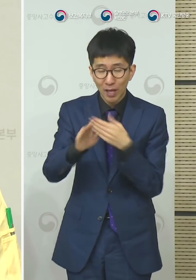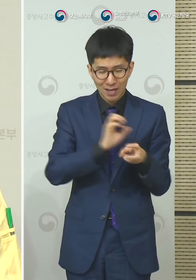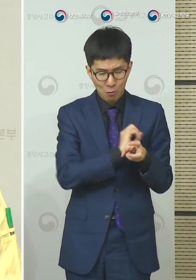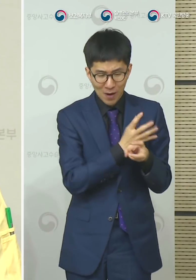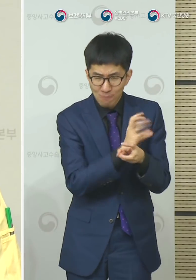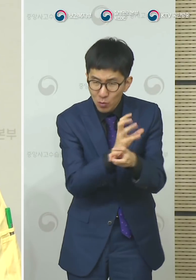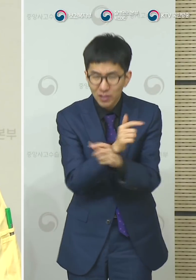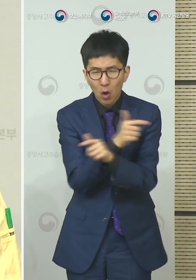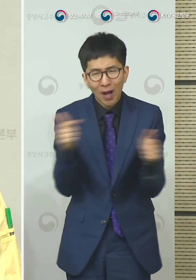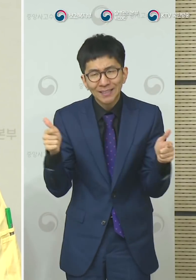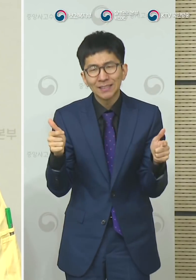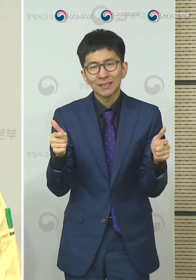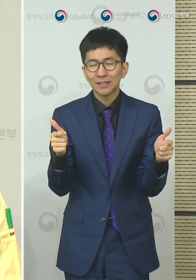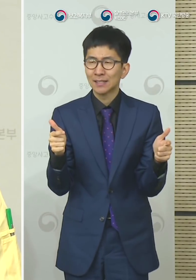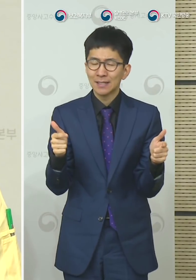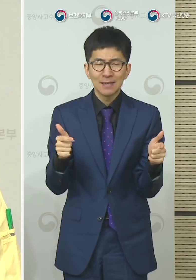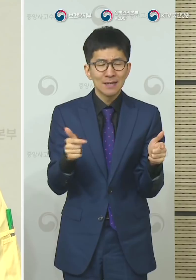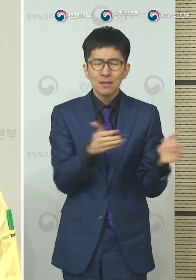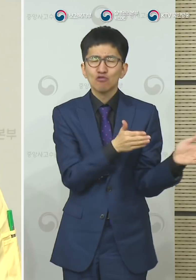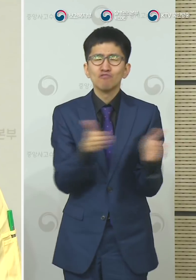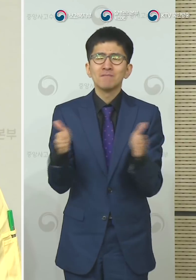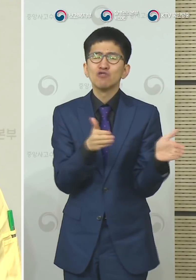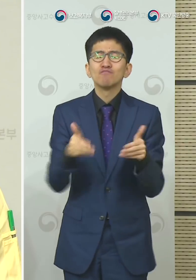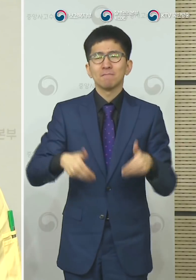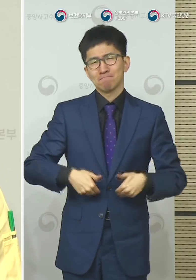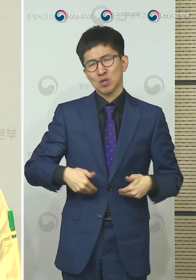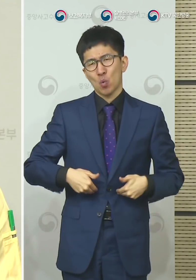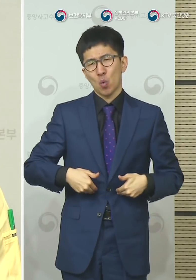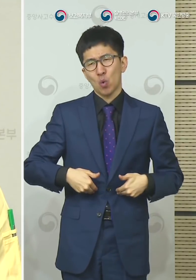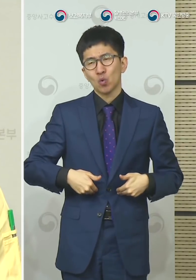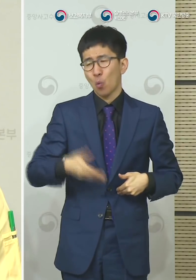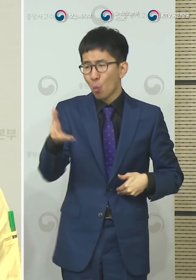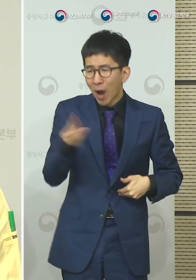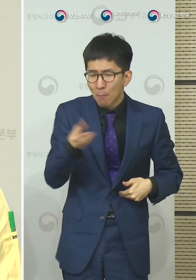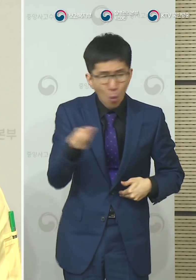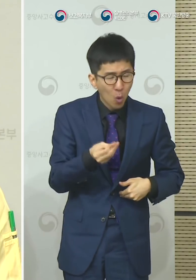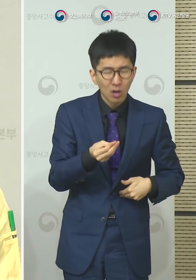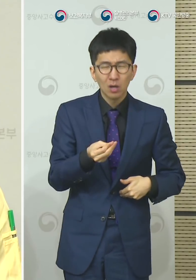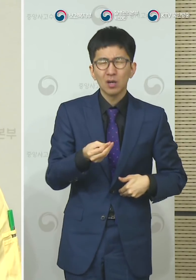확보하고 또 입원에 관한 조치 등이 사전적으로 연결되는 데에 대해서는